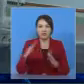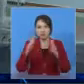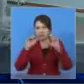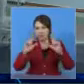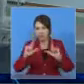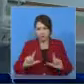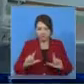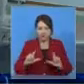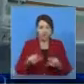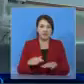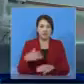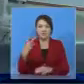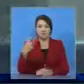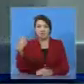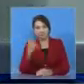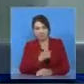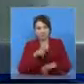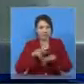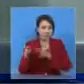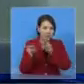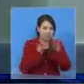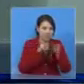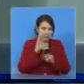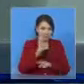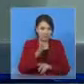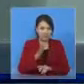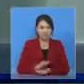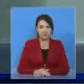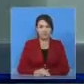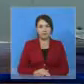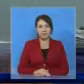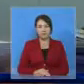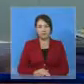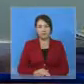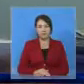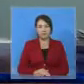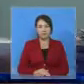астамы әлі де үй карантинінде. Олар 2 апта бойы дәрігерлер бақылауында болуы тиіс.